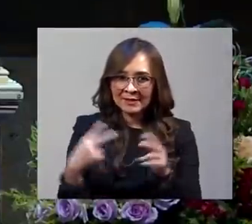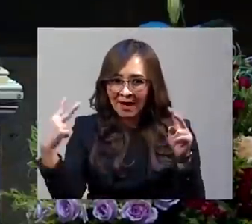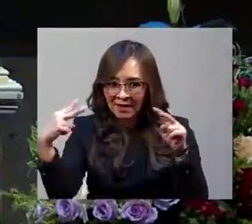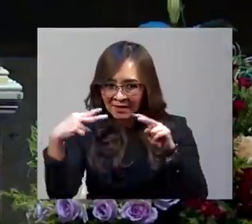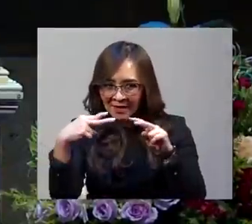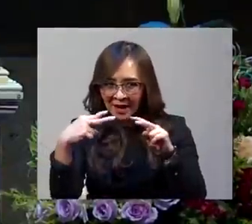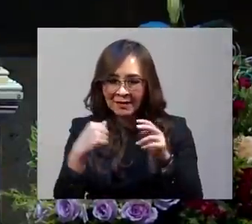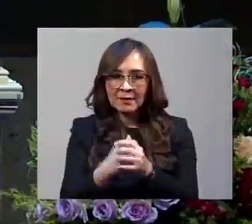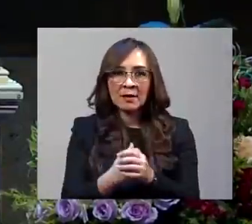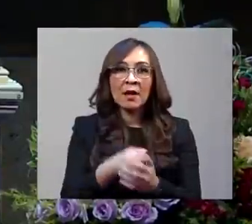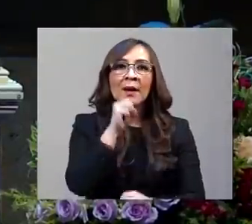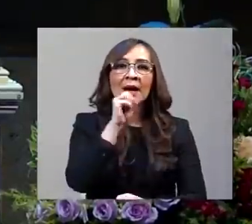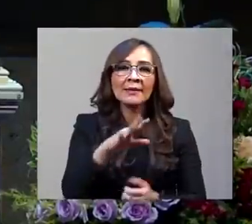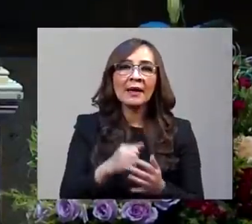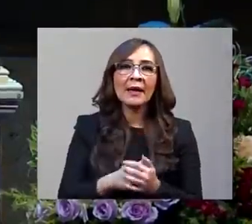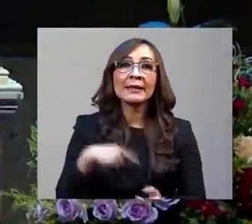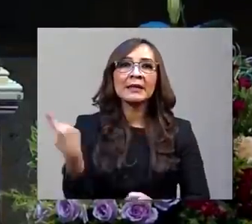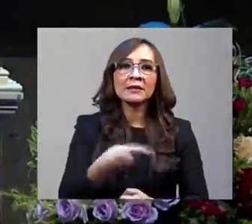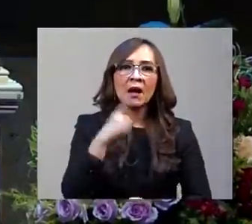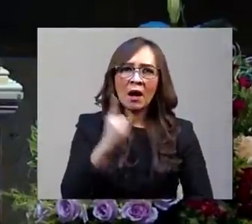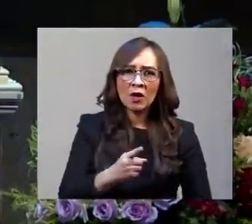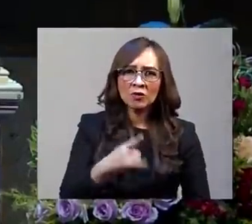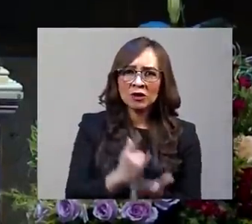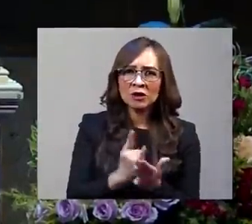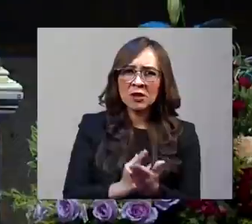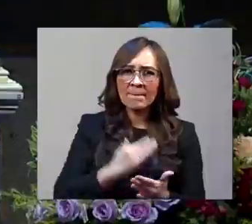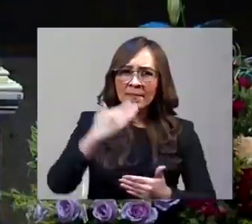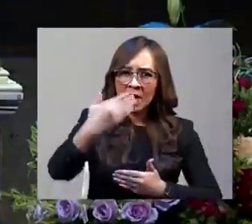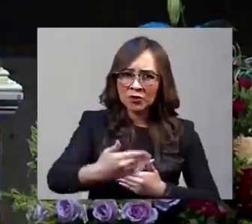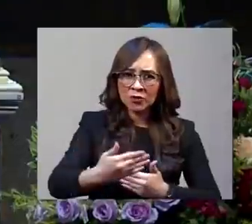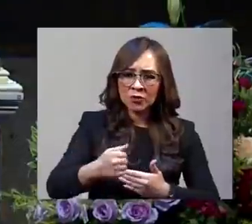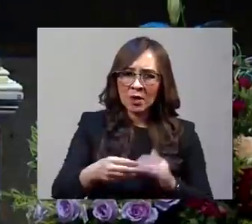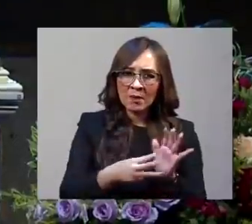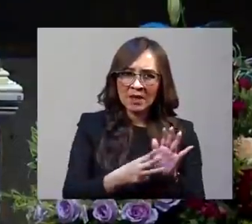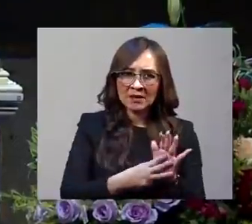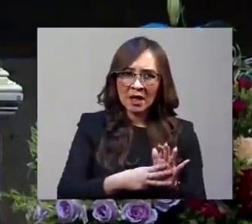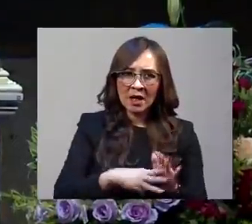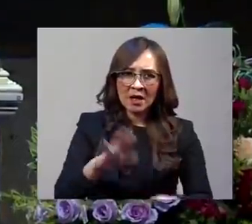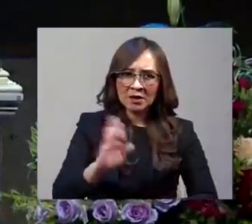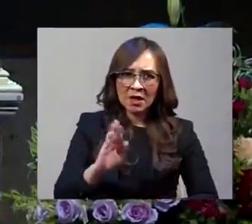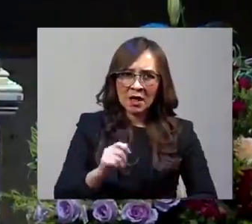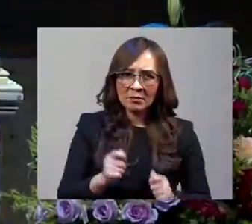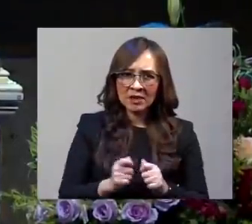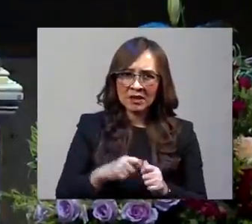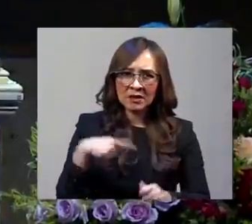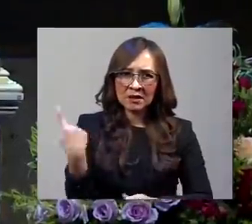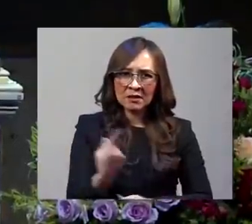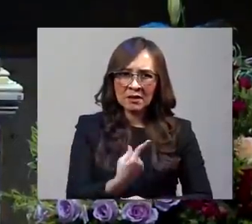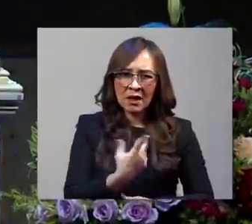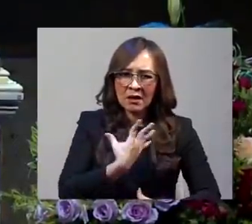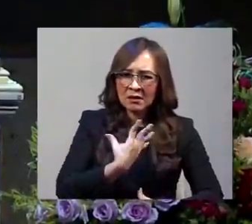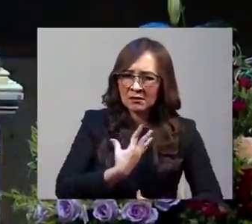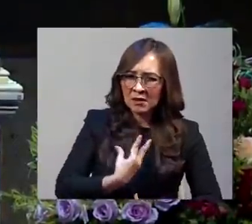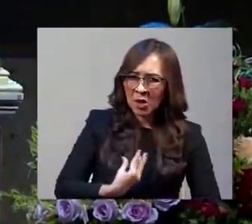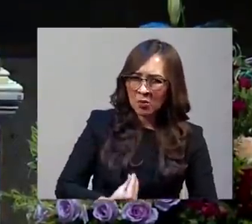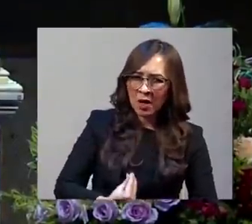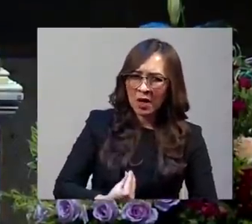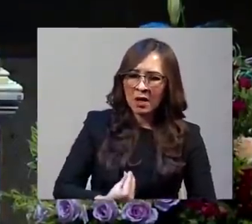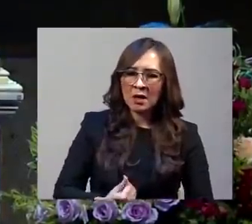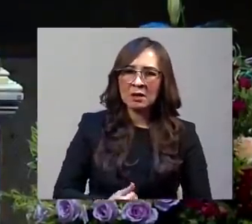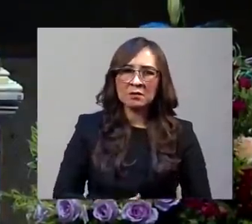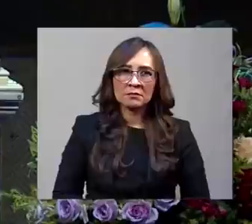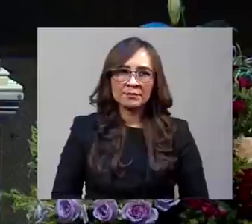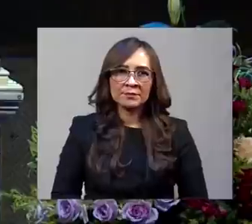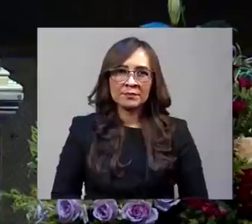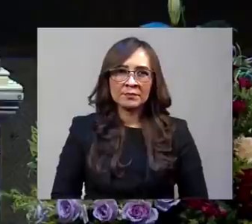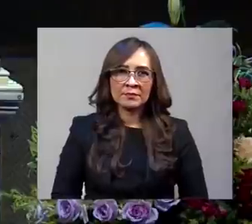Masalah tidak boleh menghambat kita. Persoalan tidak boleh membuat kita putus asa. Masalah dan persoalan